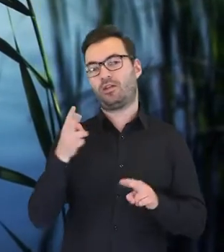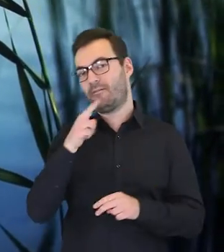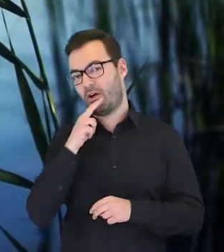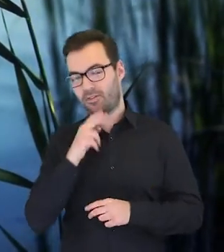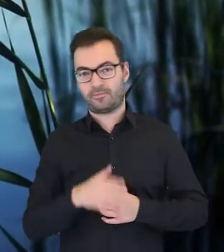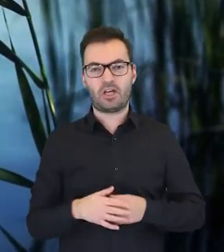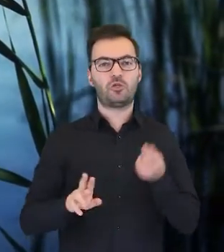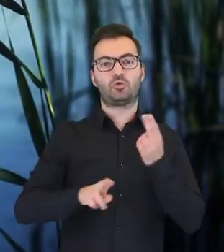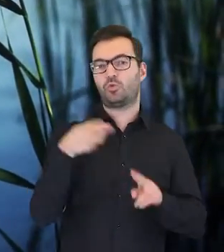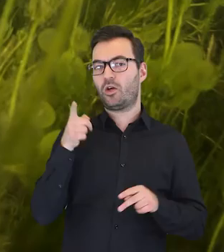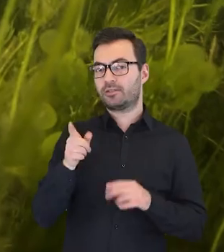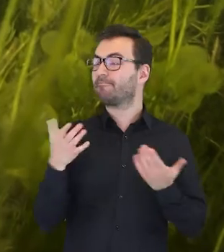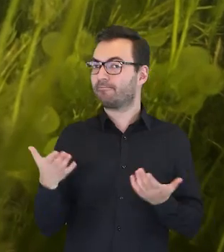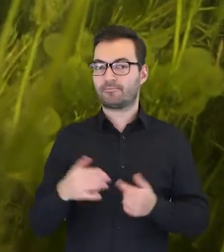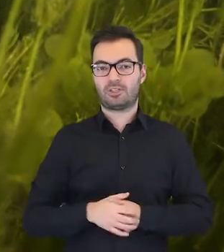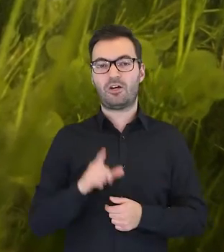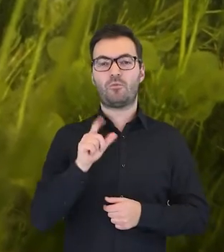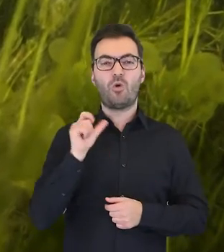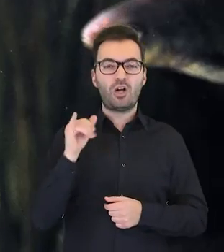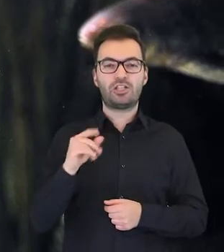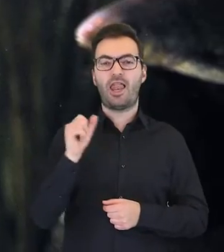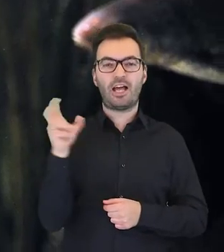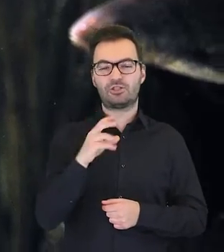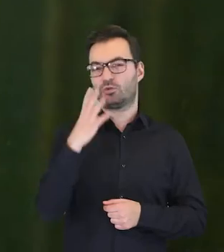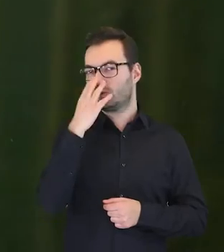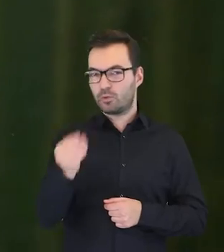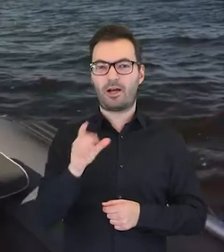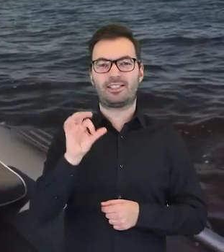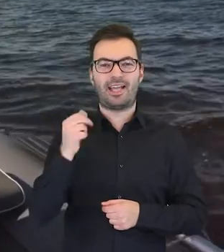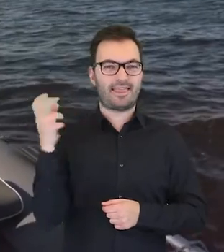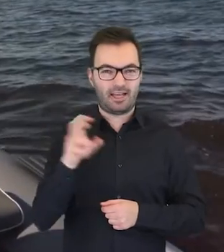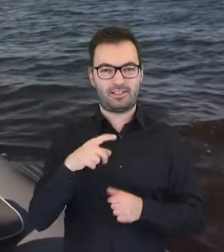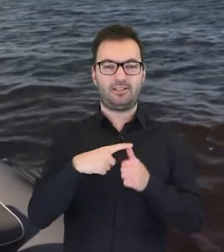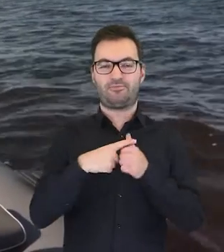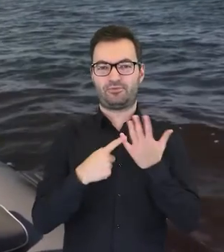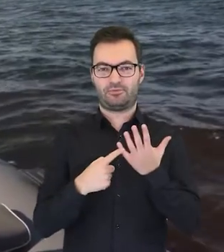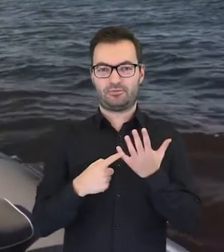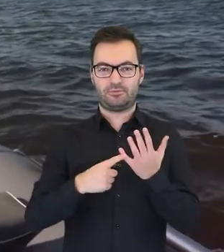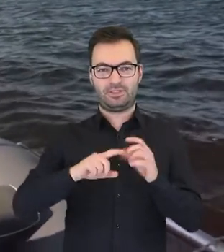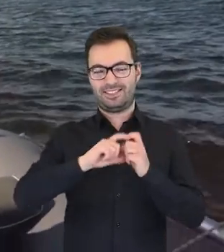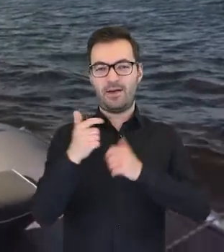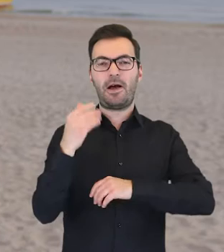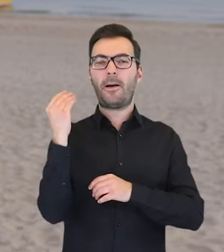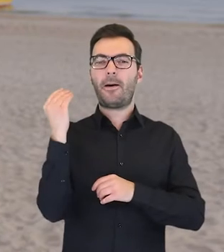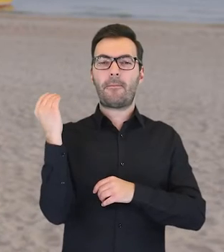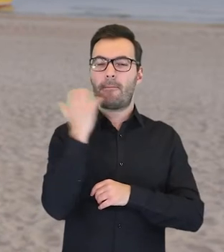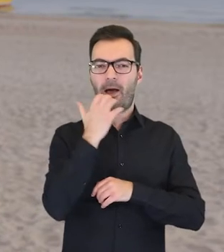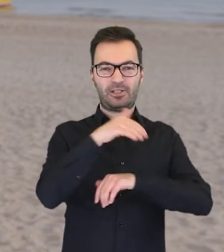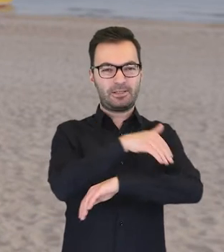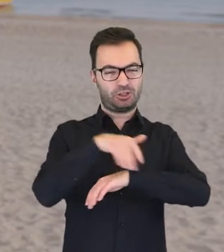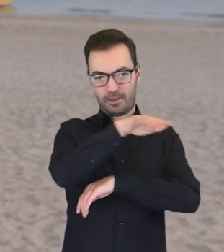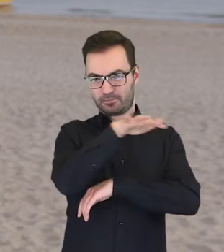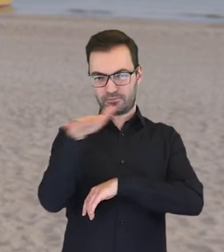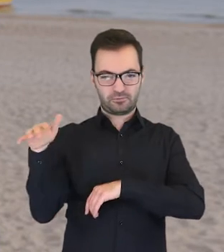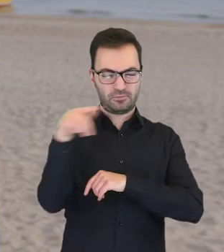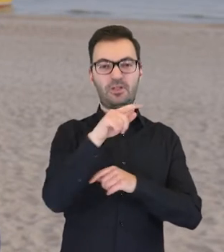słodkich. Do ryb słodkowodnych zaliczymy płocie, leszcze, szczupaki, sandacze, które występują wzdłuż całej linii brzegowej Bałtyku